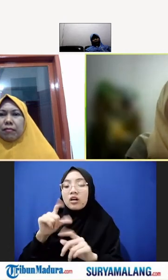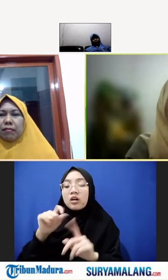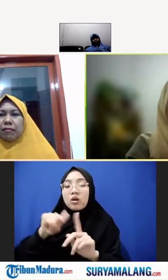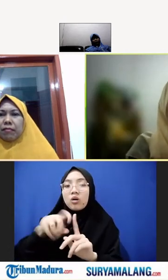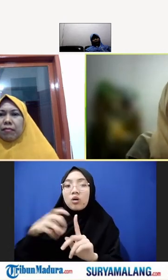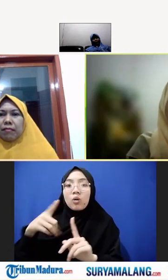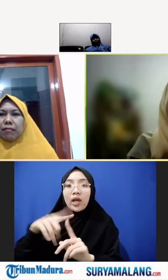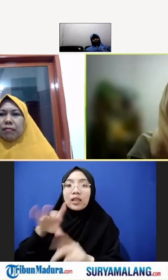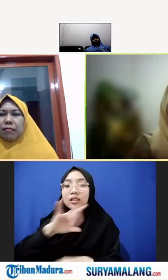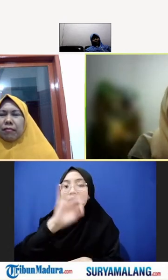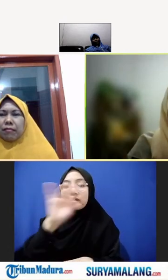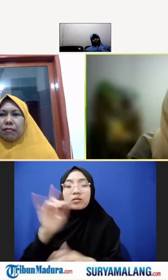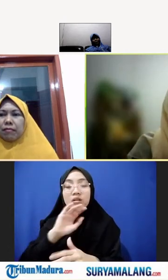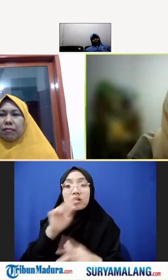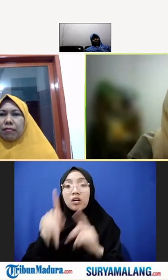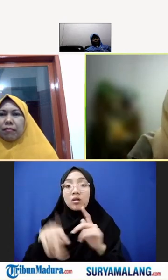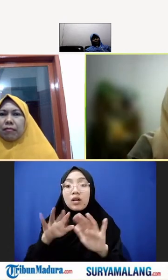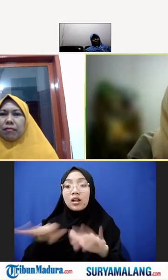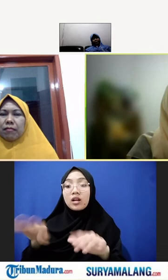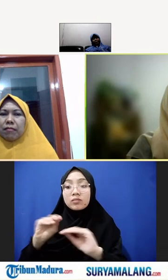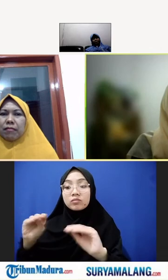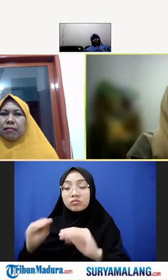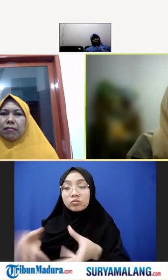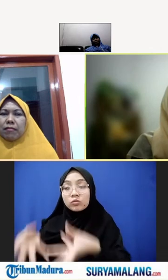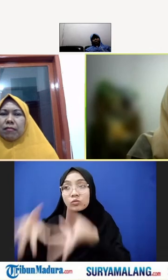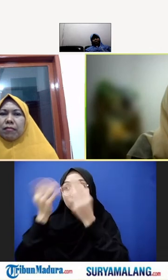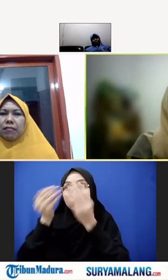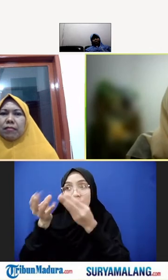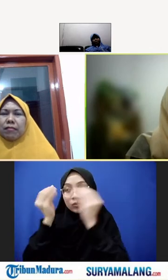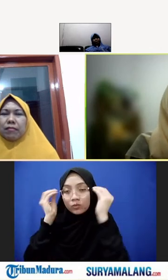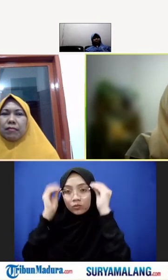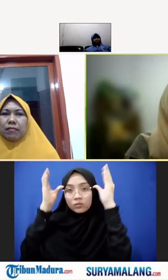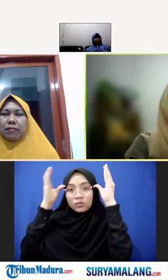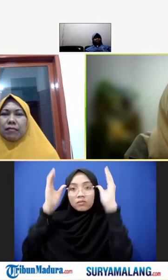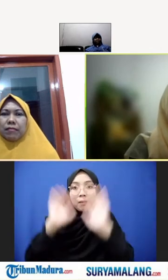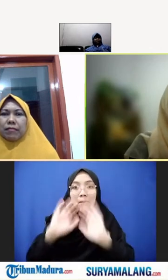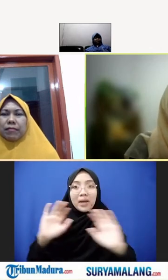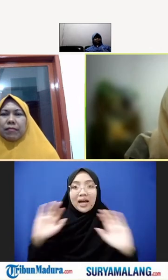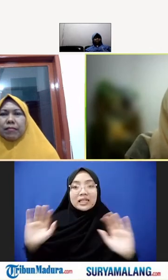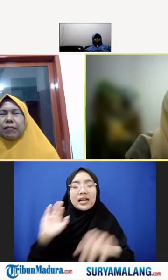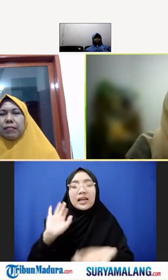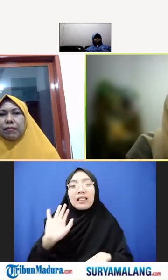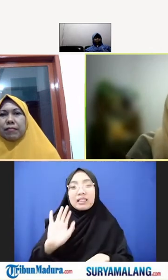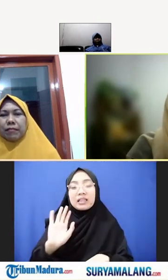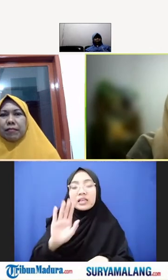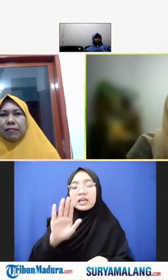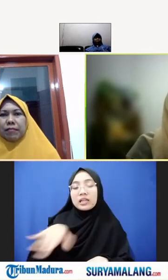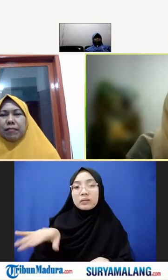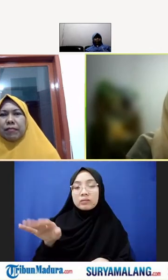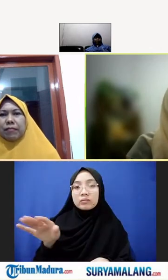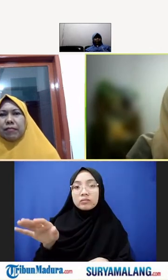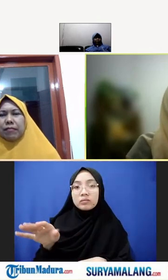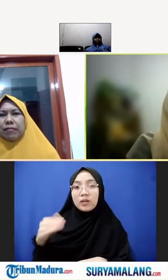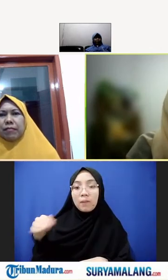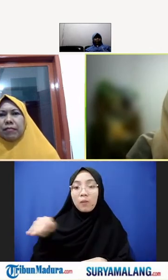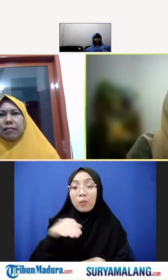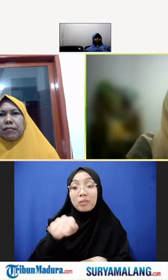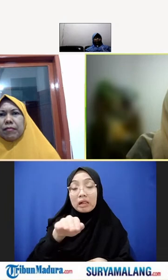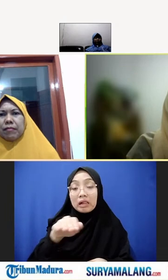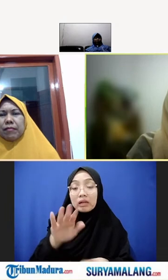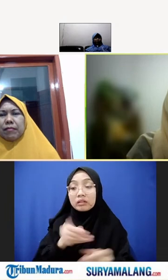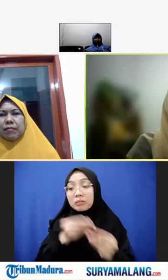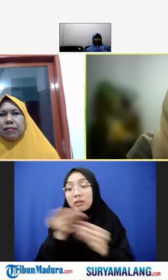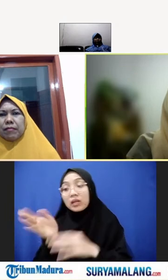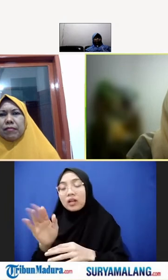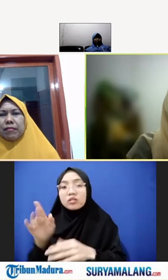gitu. Semakin banyak yang dia ketahuin, maka nanti jadinya nggak dapat mobil-mobilan itu bukan masalah